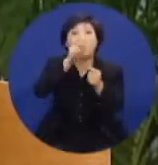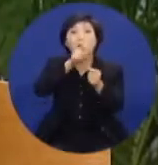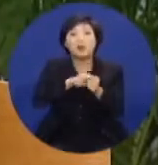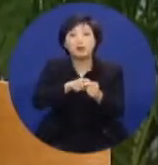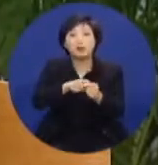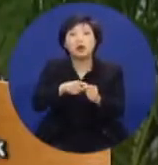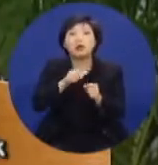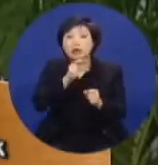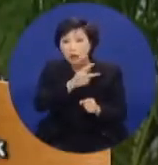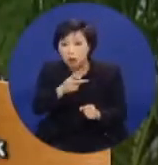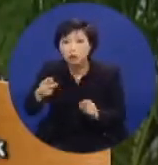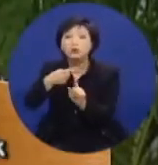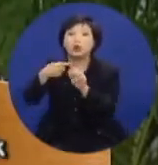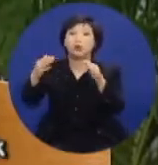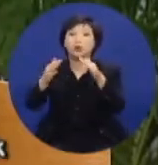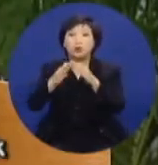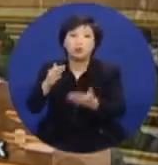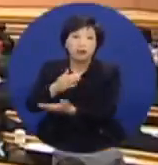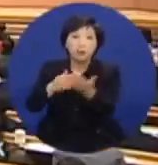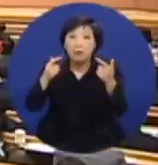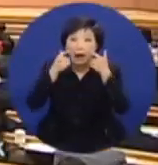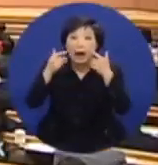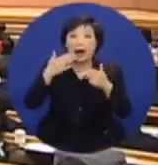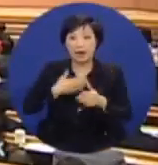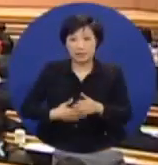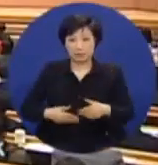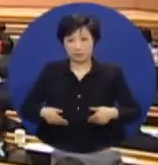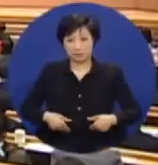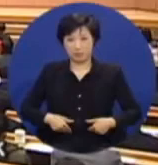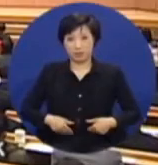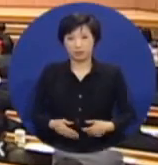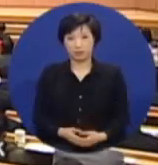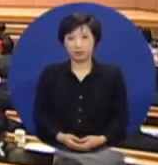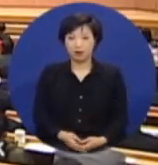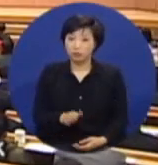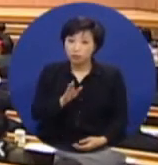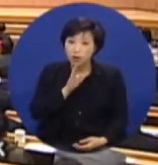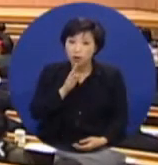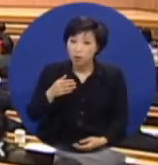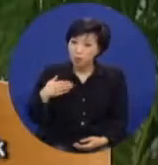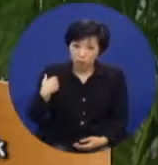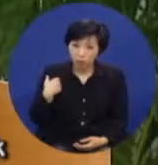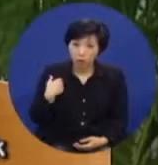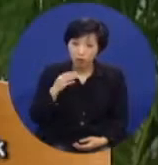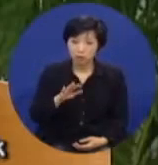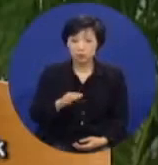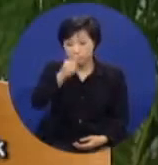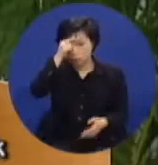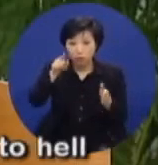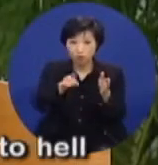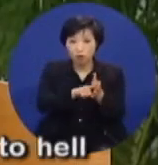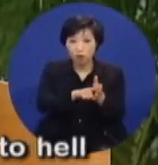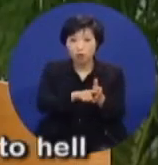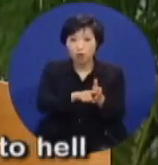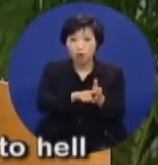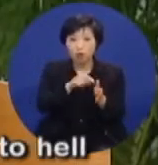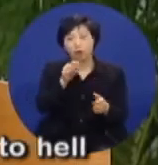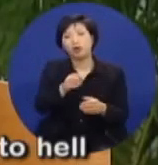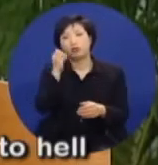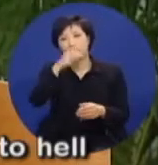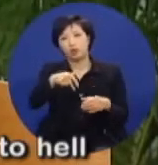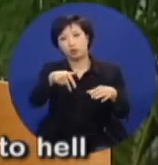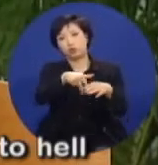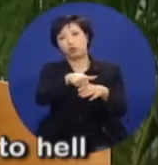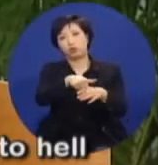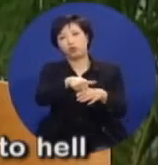사실을 분명히 알아야 된다 이 말입니다 이 사실을 모르는 기독교 라는 총 주로 치우고